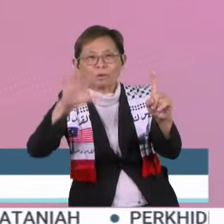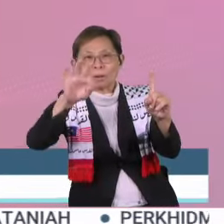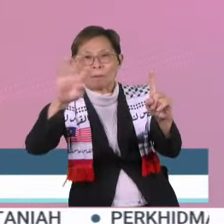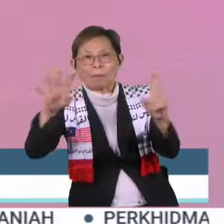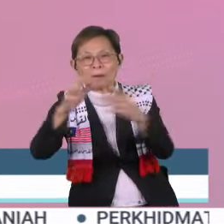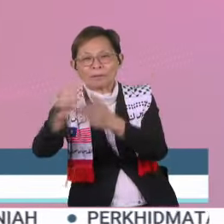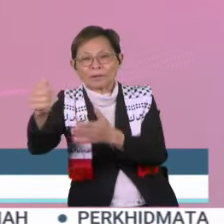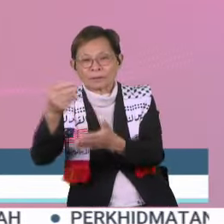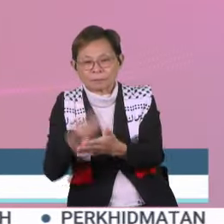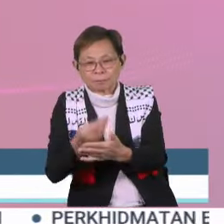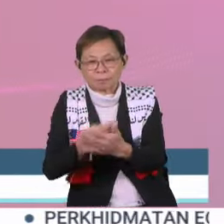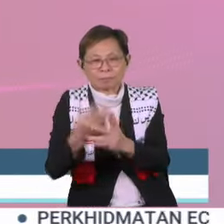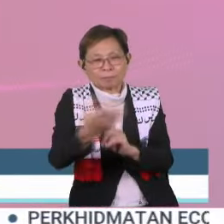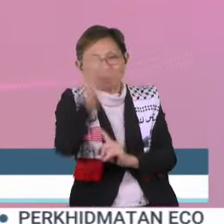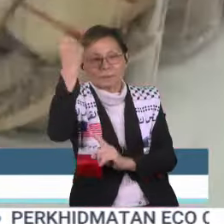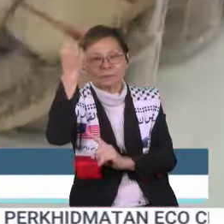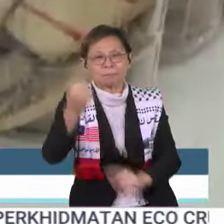RM1,194.